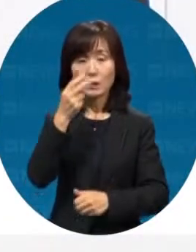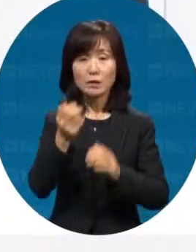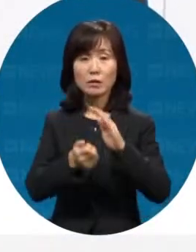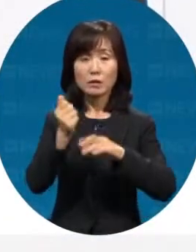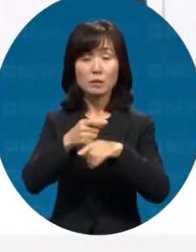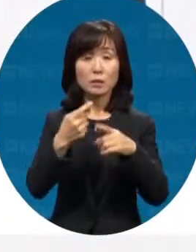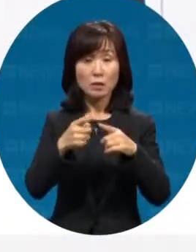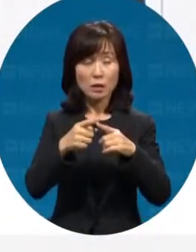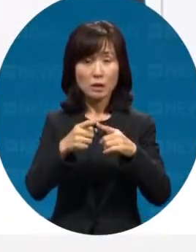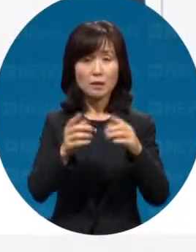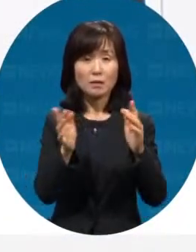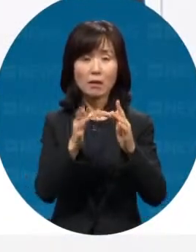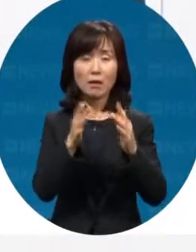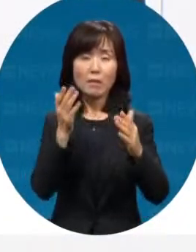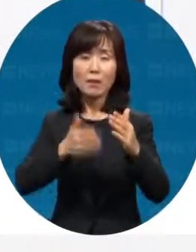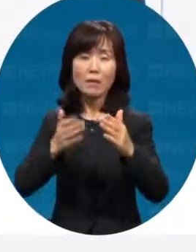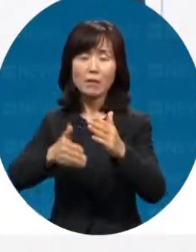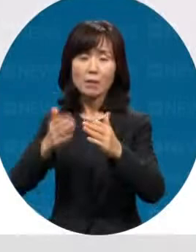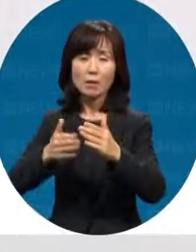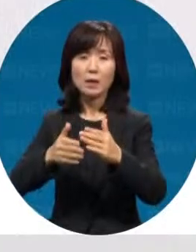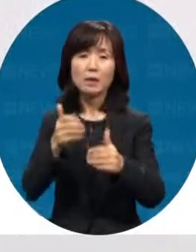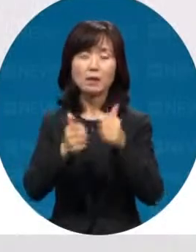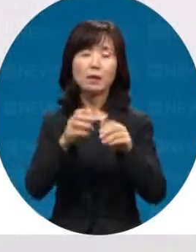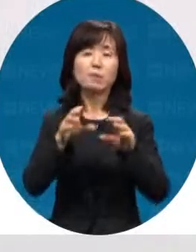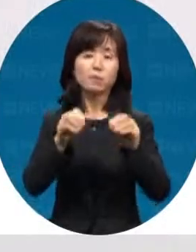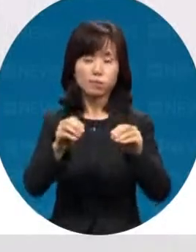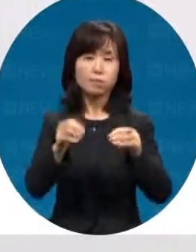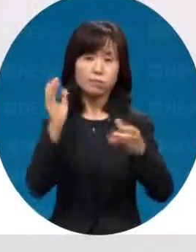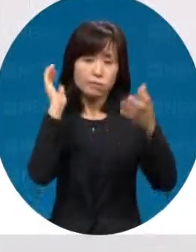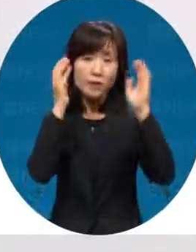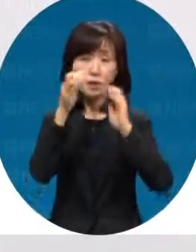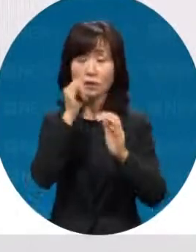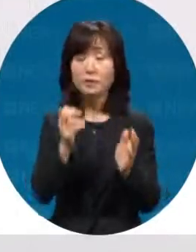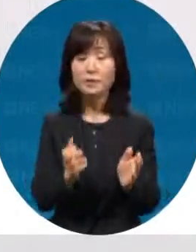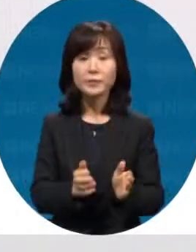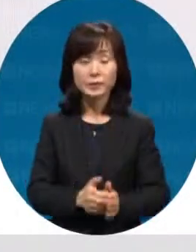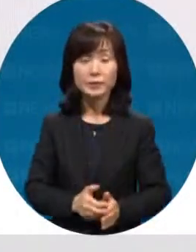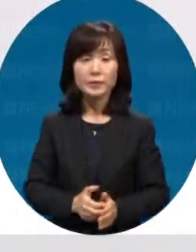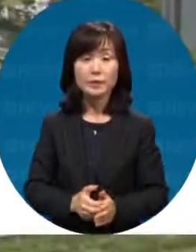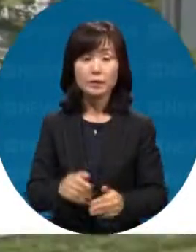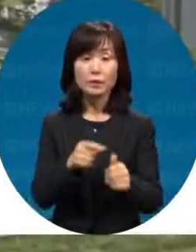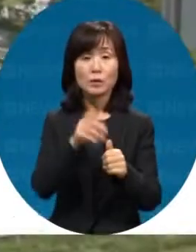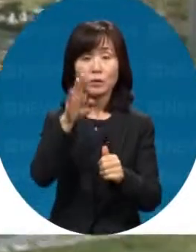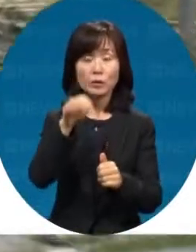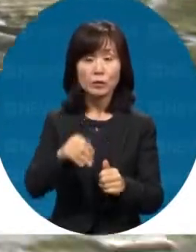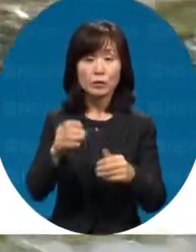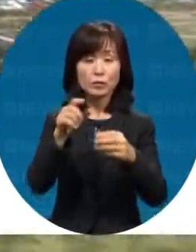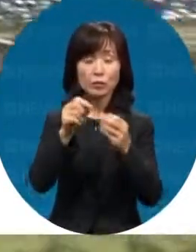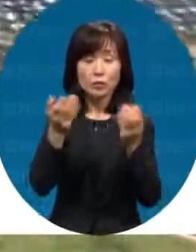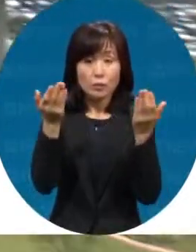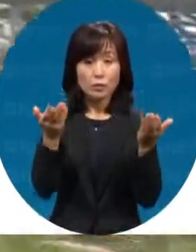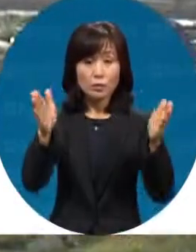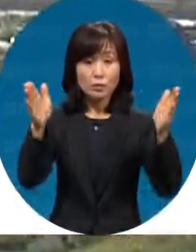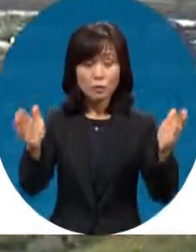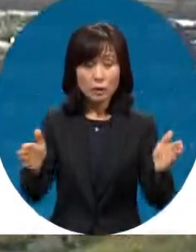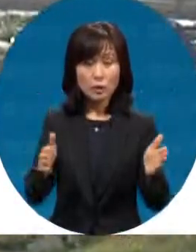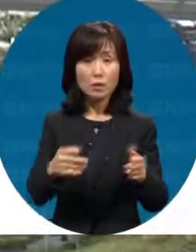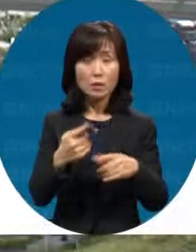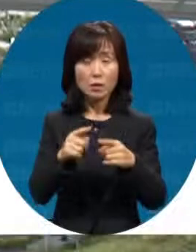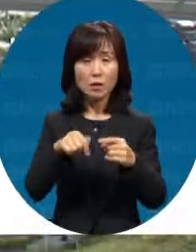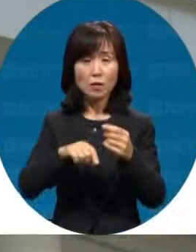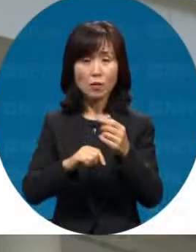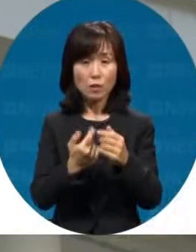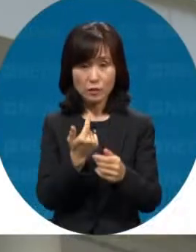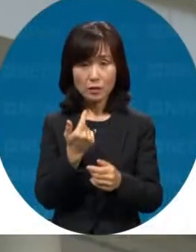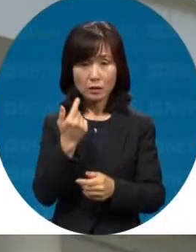대규모 접속 마비 로 중단되는 혼란이 빚어졌습니다 교육부는 추석 연휴 동안 평가 원 서버 시설의